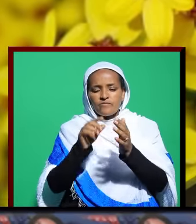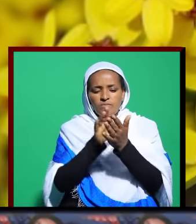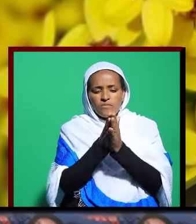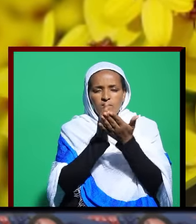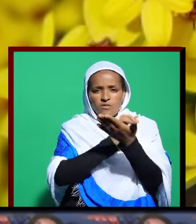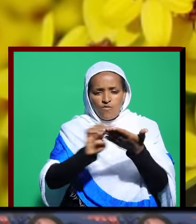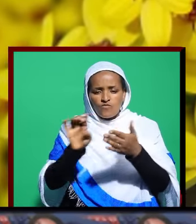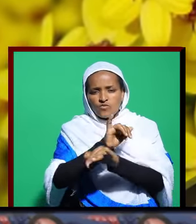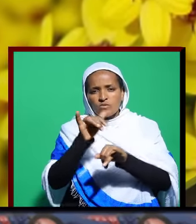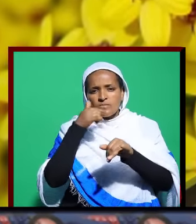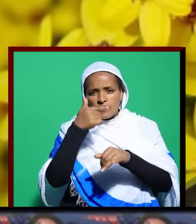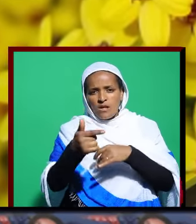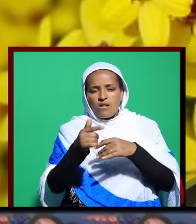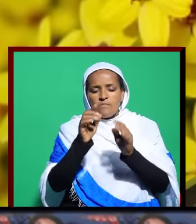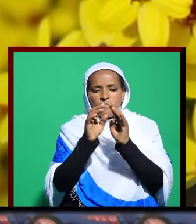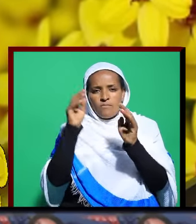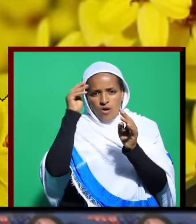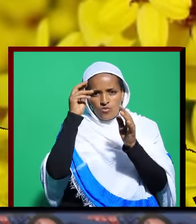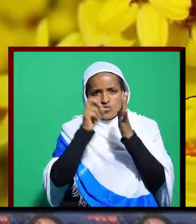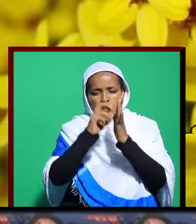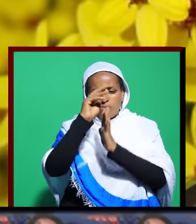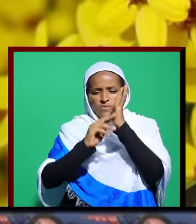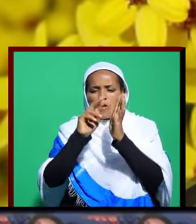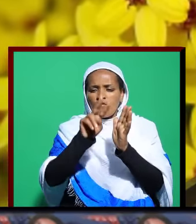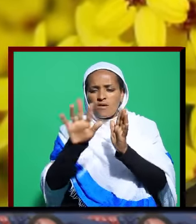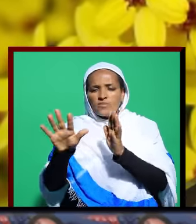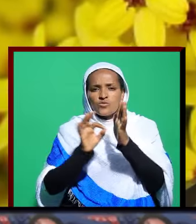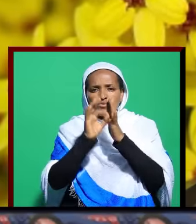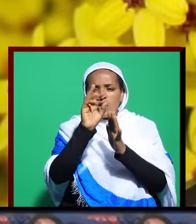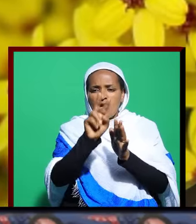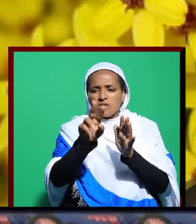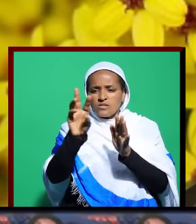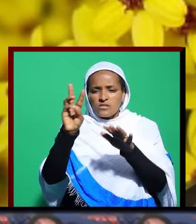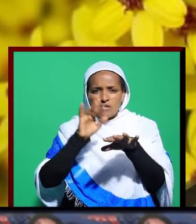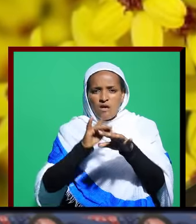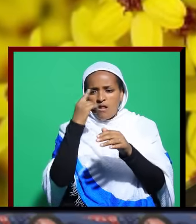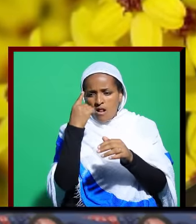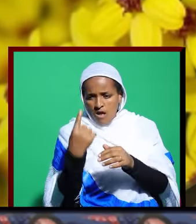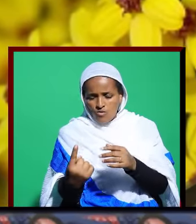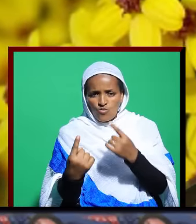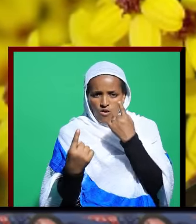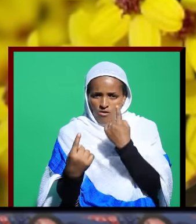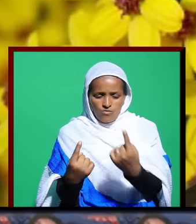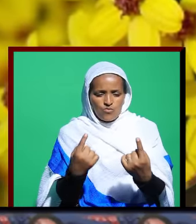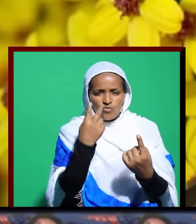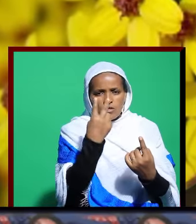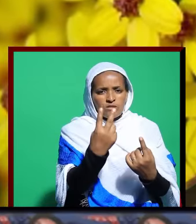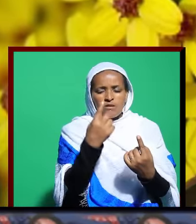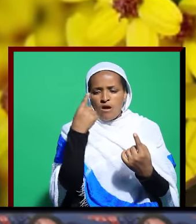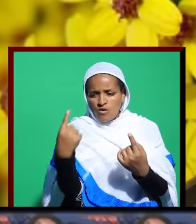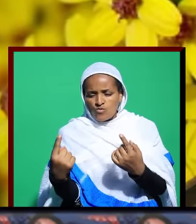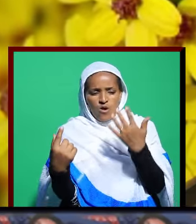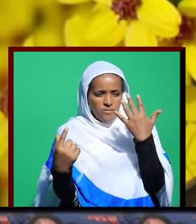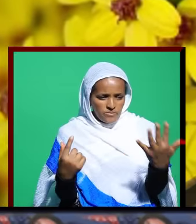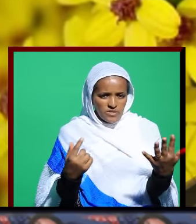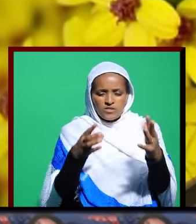ነው መጽሐፍ ቅዱስ እንደዚህ ይላል። በዚህ በማቴዎስ ወንጌል ምዕራፍ 25 ቁጥር 26 ላይ ለአንዱ አንድ፣ ለአንዱ